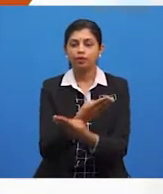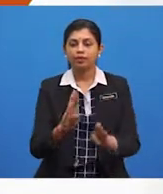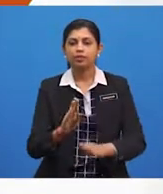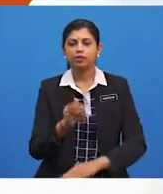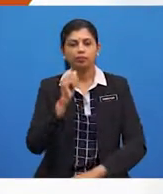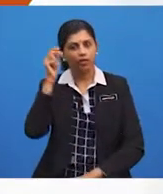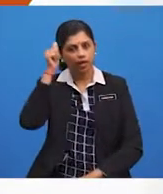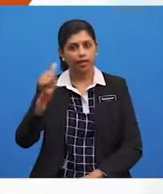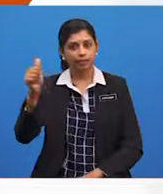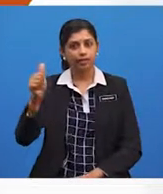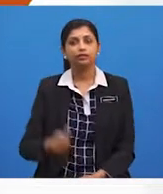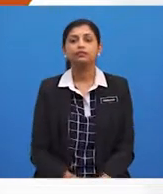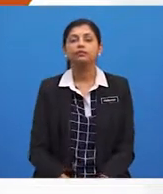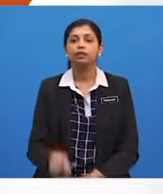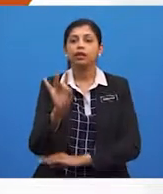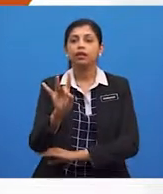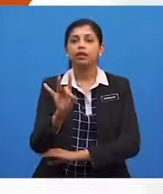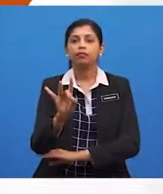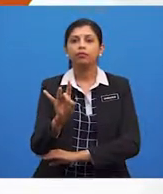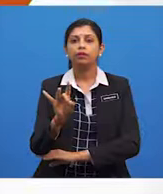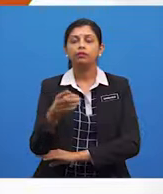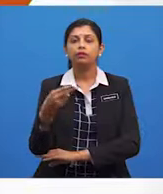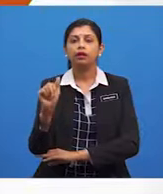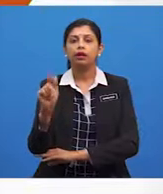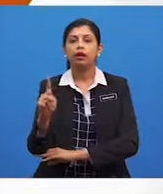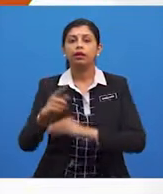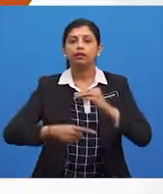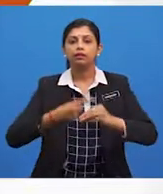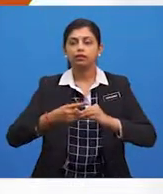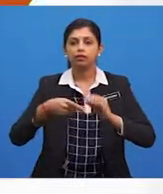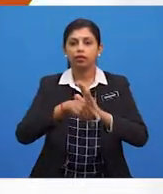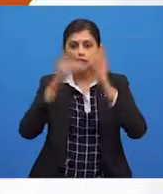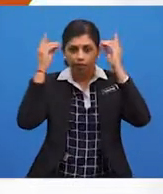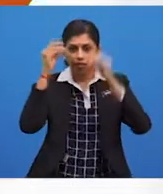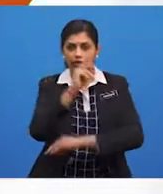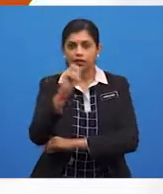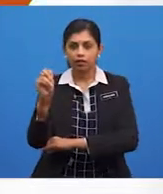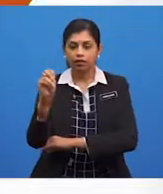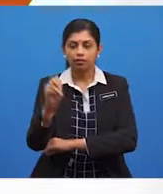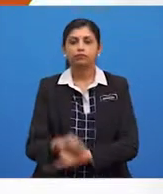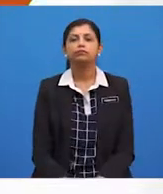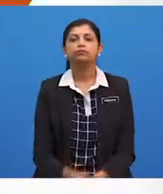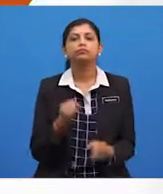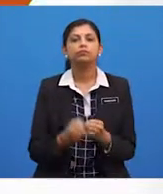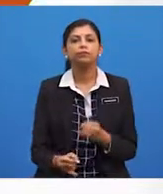beragama. Kelapan, hak berkenaan dengan pendidikan. Dan yang terakhir, hak